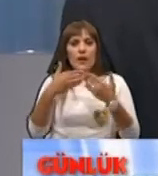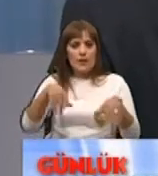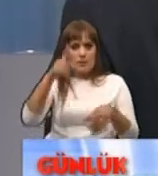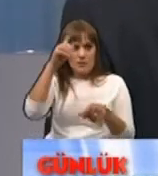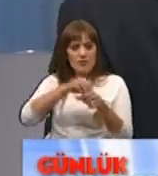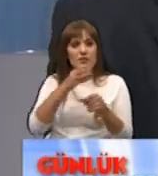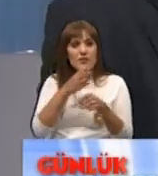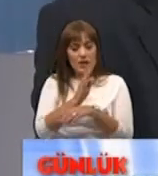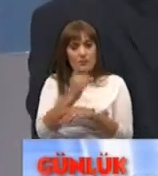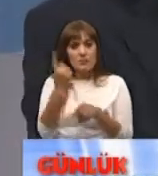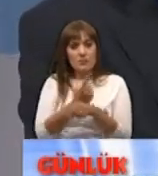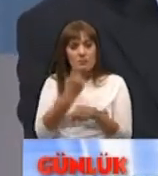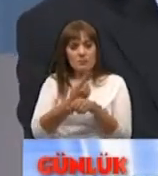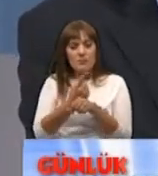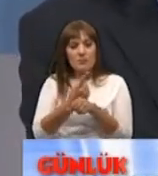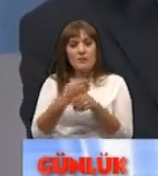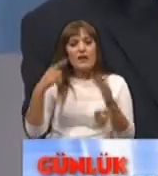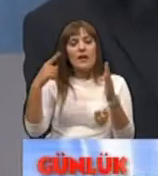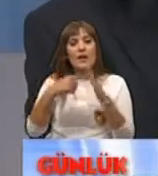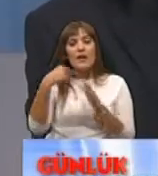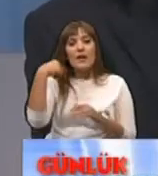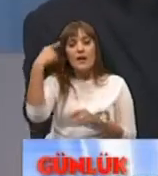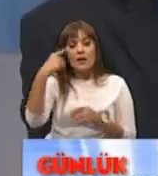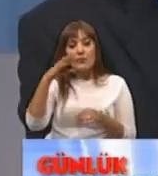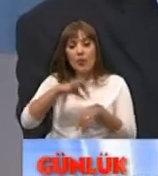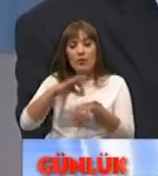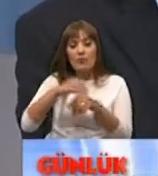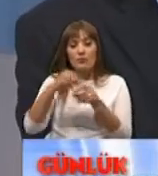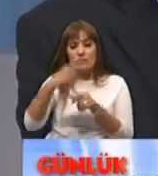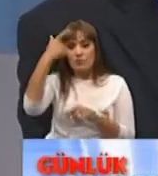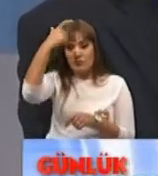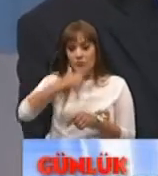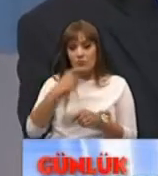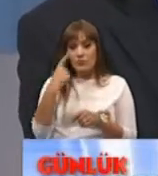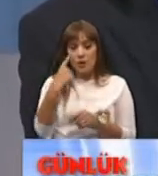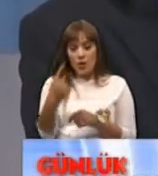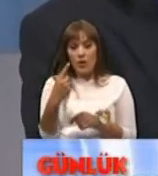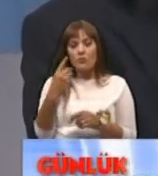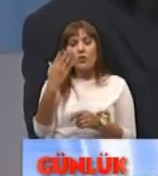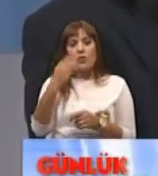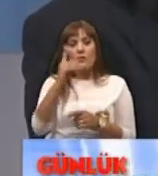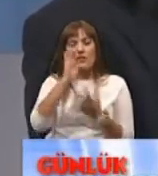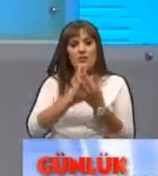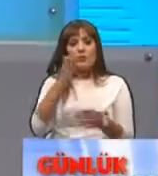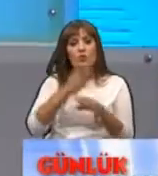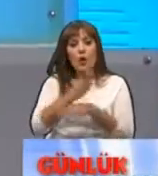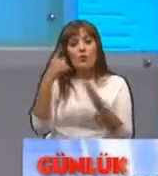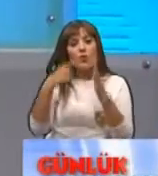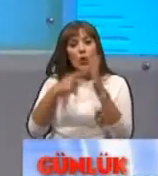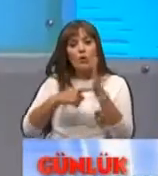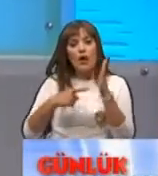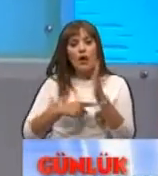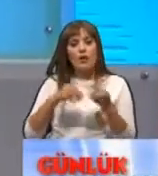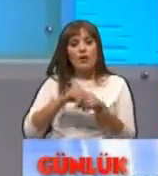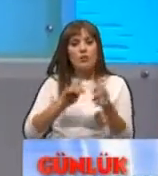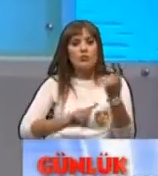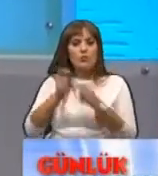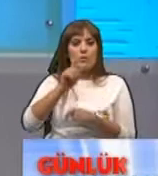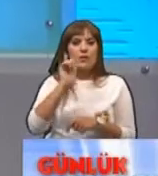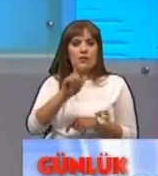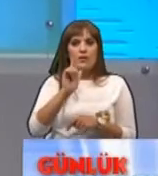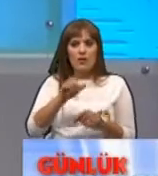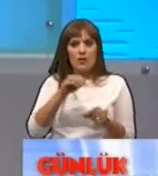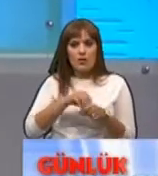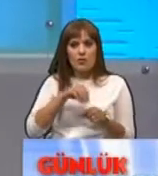için gerçekten bir vizyonu olan, estetik bir görünümü olan kişiye başvurmak gerekiyor. Doğru noktalara evet, doğru noktalara enjeksiyon